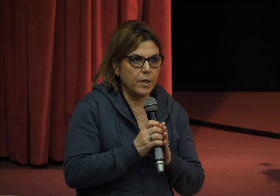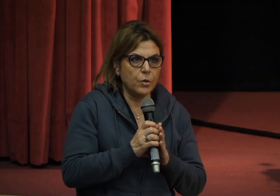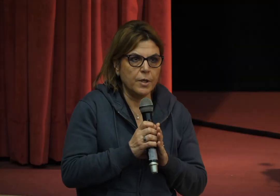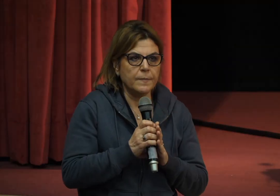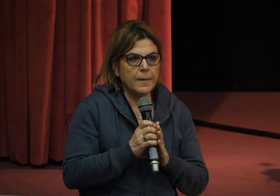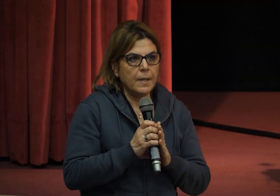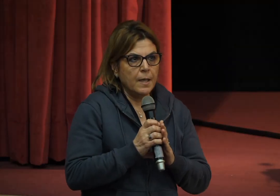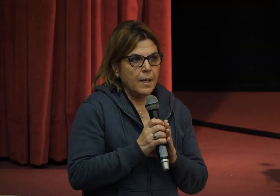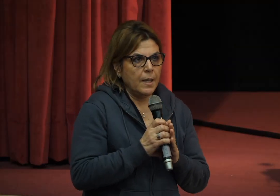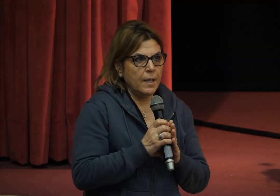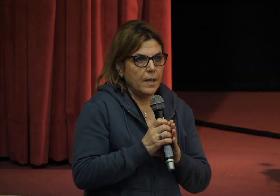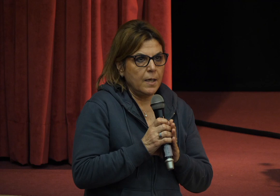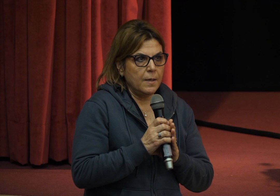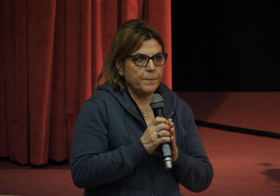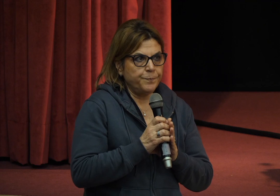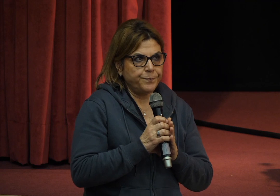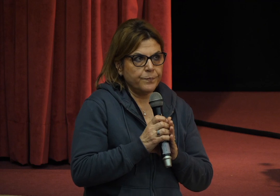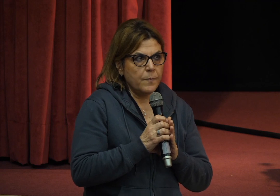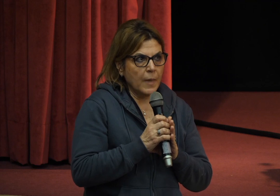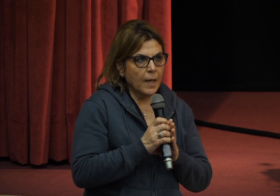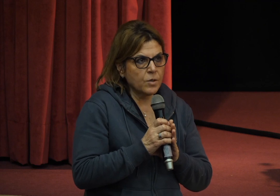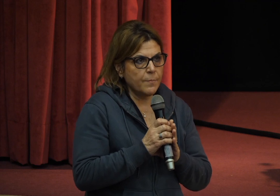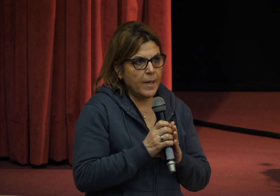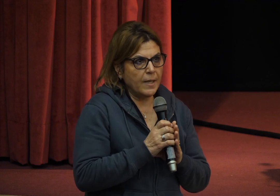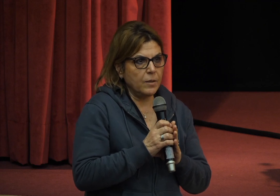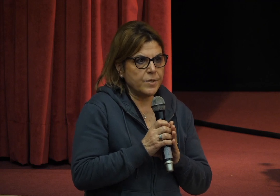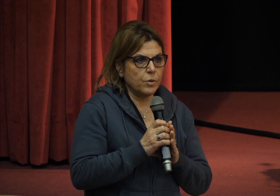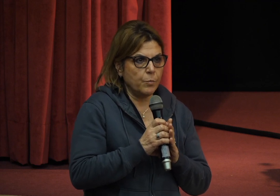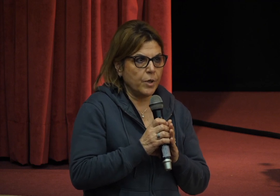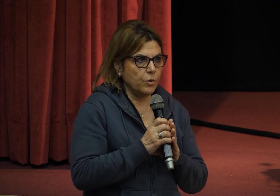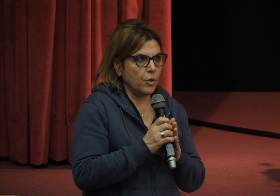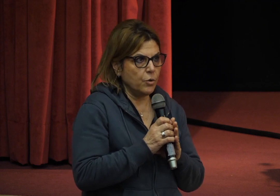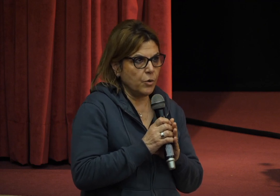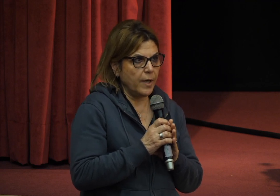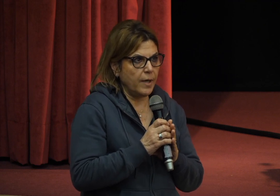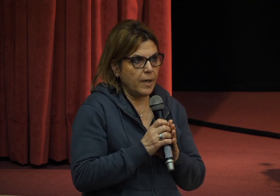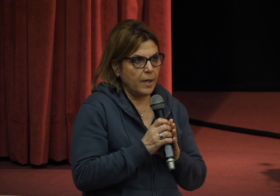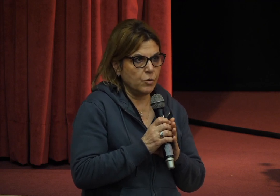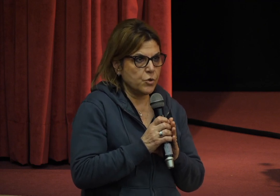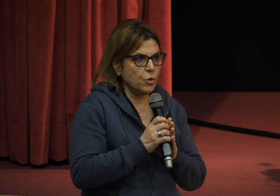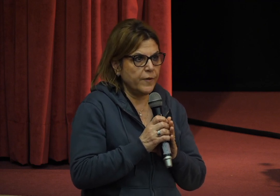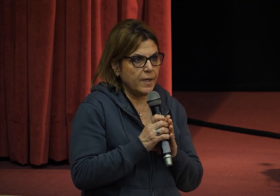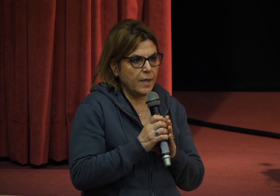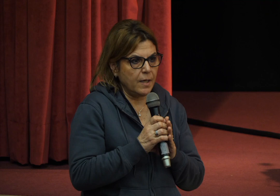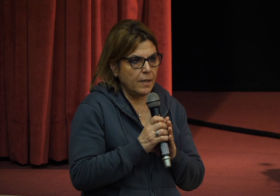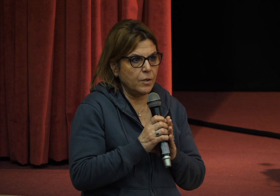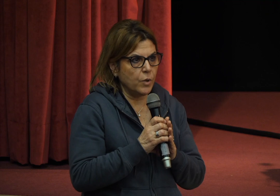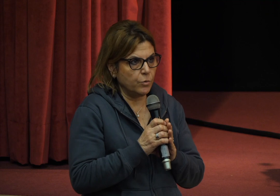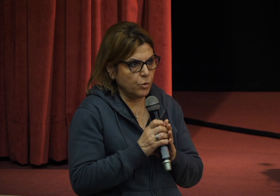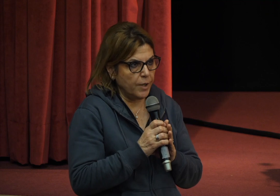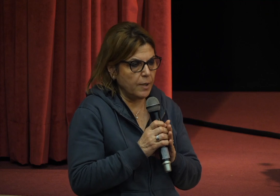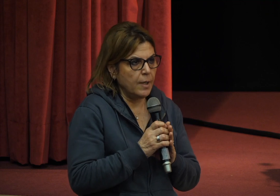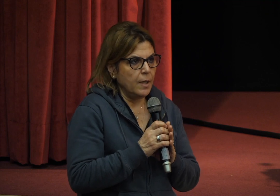più piccoli E la cosa bella di questo laboratorio è non solo vedere